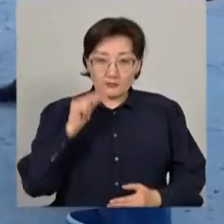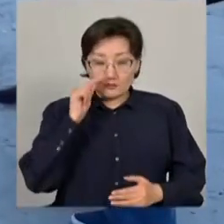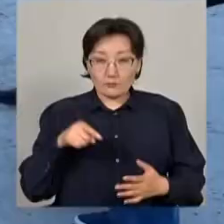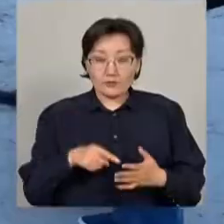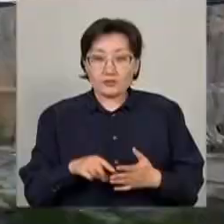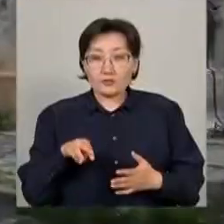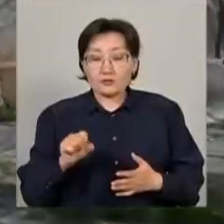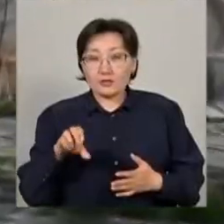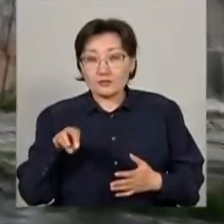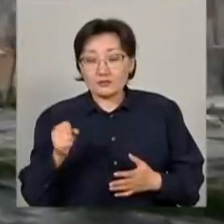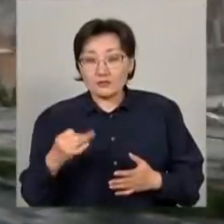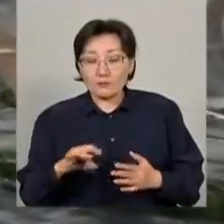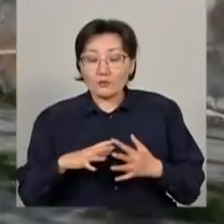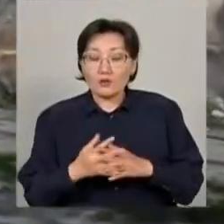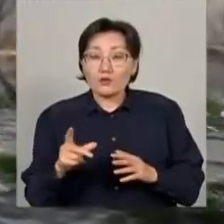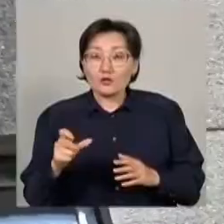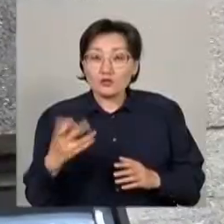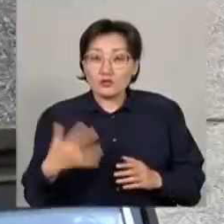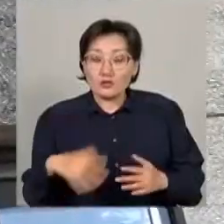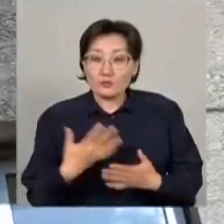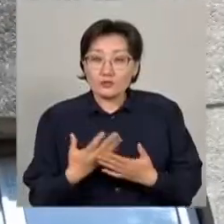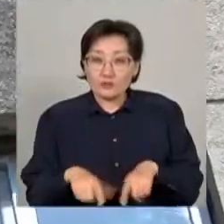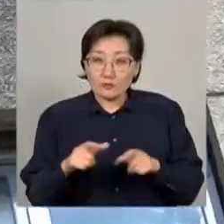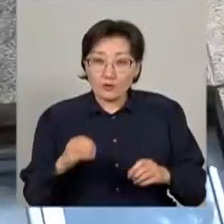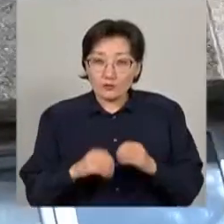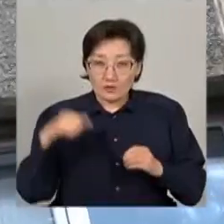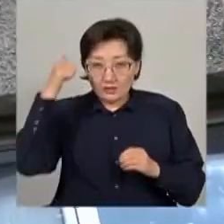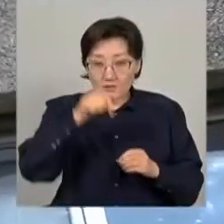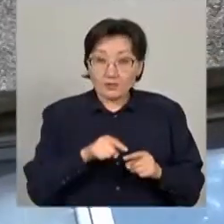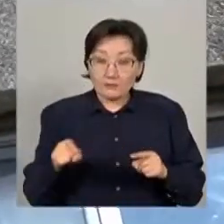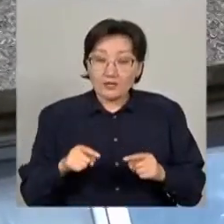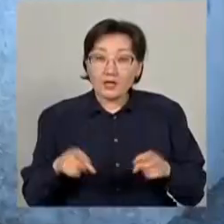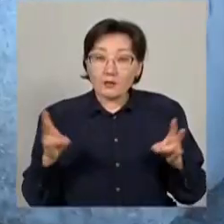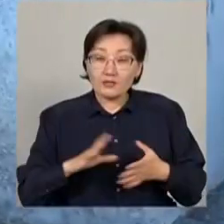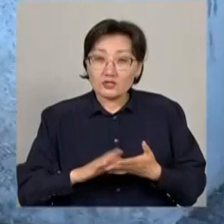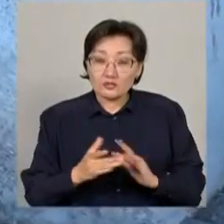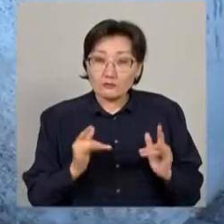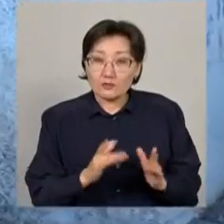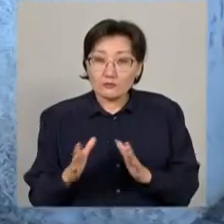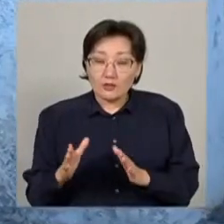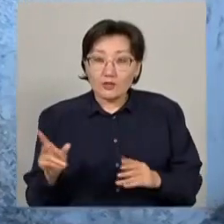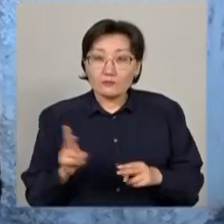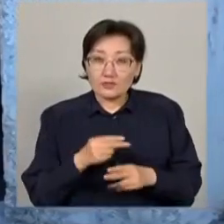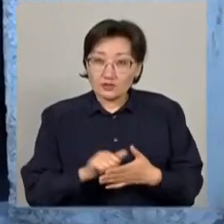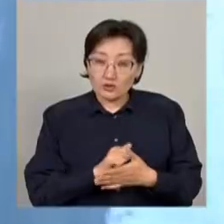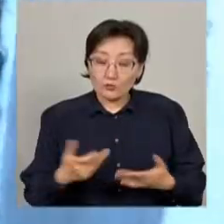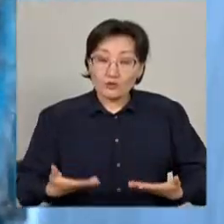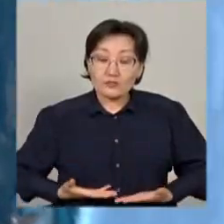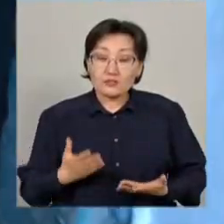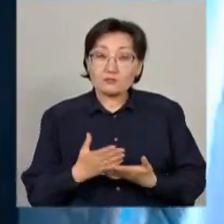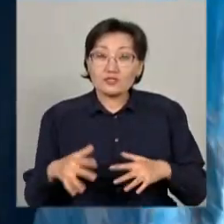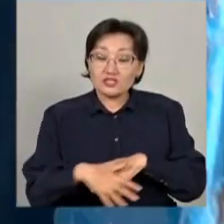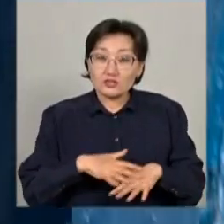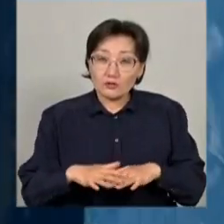Шымкенттің тастай елді мекенінде 350-ге жуық тұрғын ондаған жылдан бері апатты жағдайдағы жатақханада ешбір құжатсыз өмір сүріп келеді.